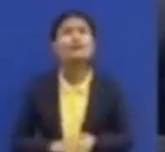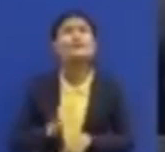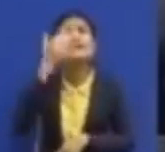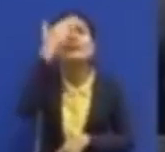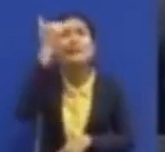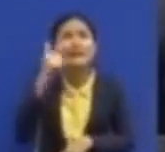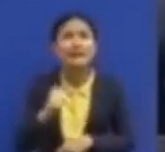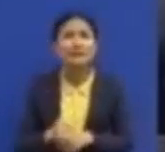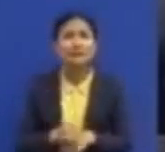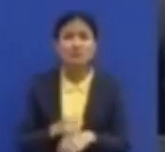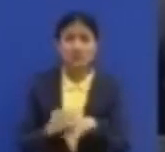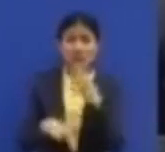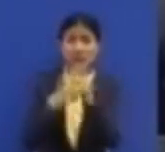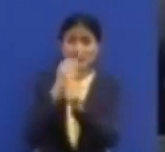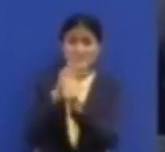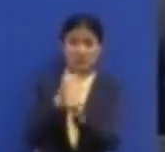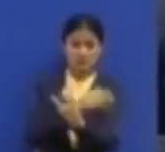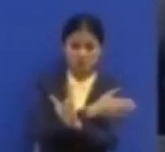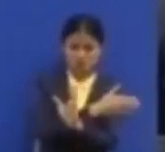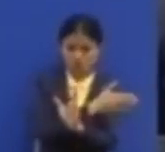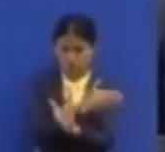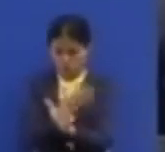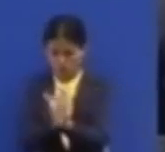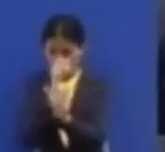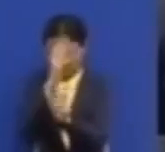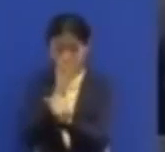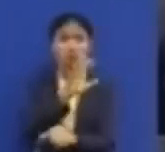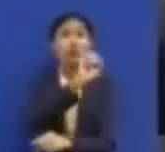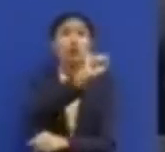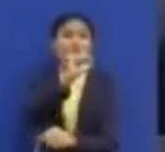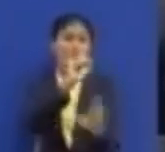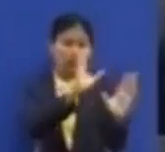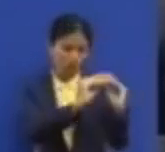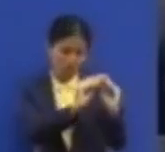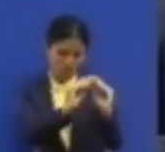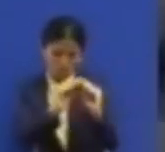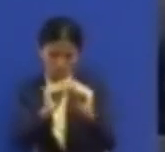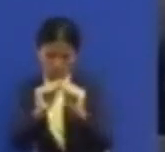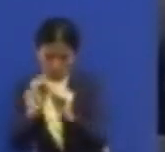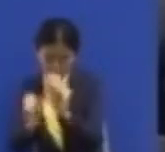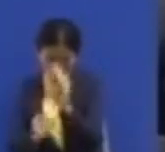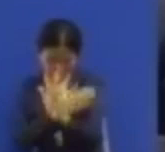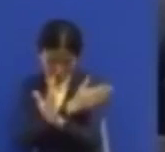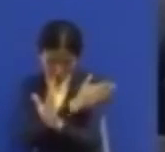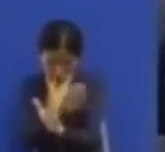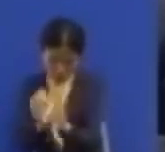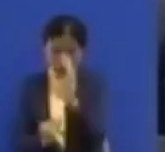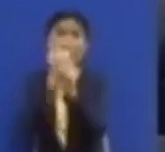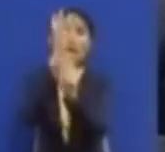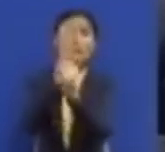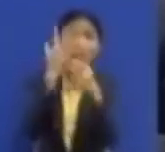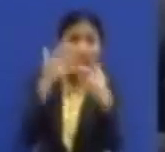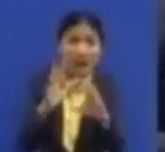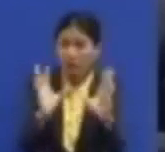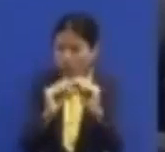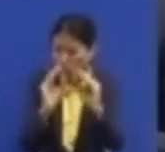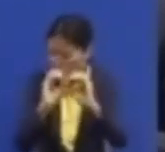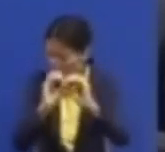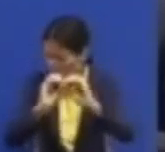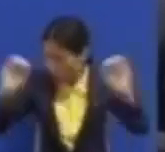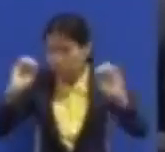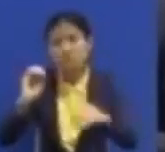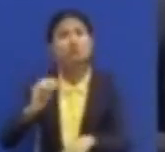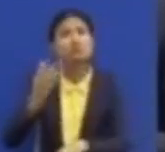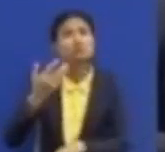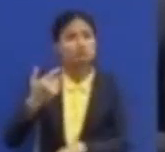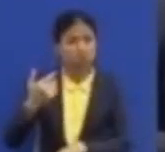เราไม่มีการประชุมสภาผู้แทนราษฎรอาจจะสับสนทั้งประธานและตัวกระผมและผู้ที่นั่งณที่นี้